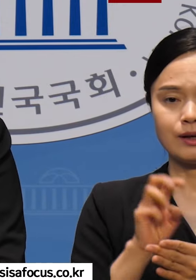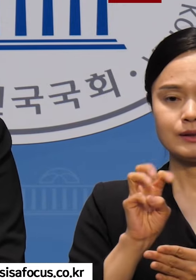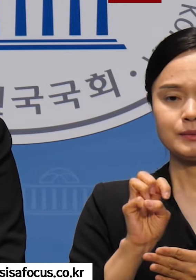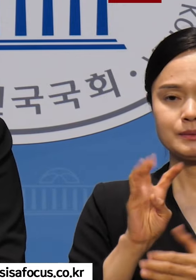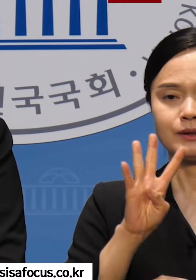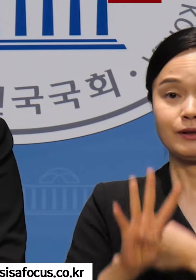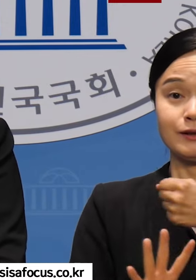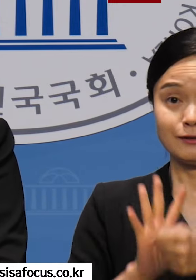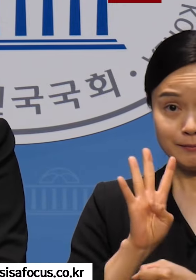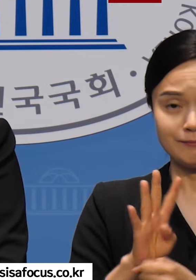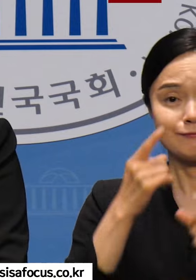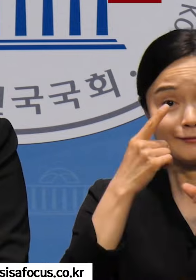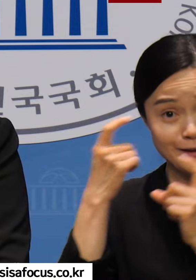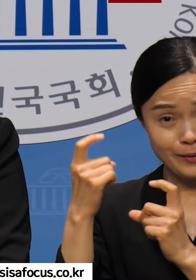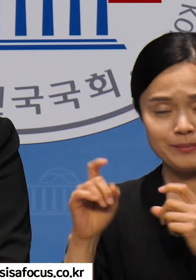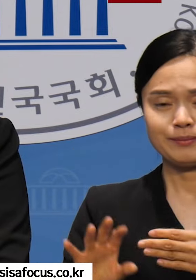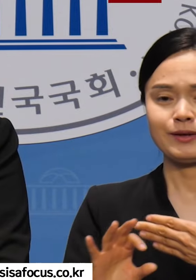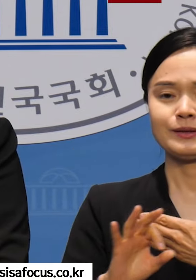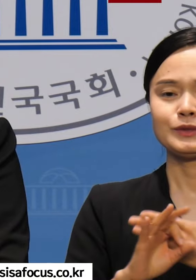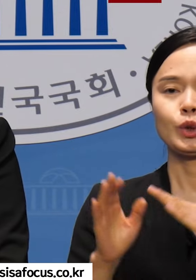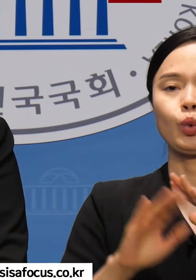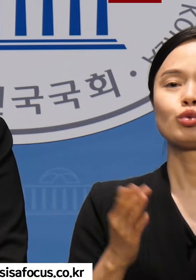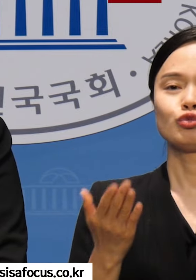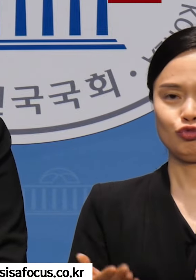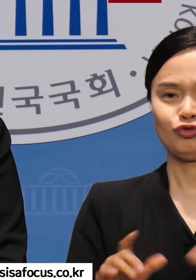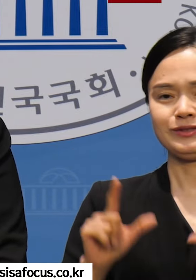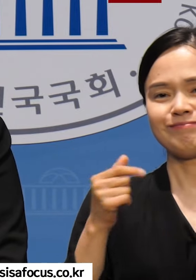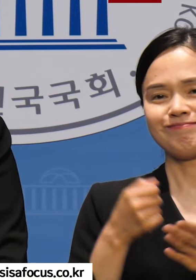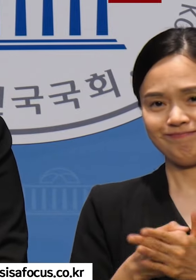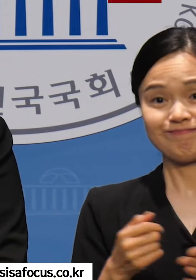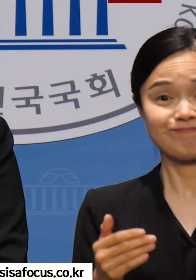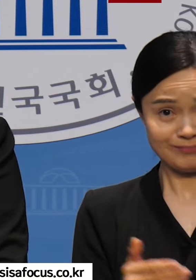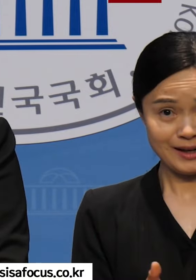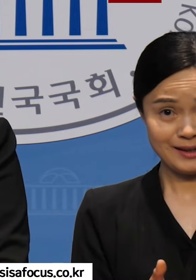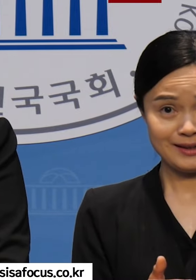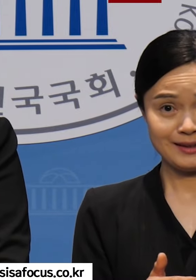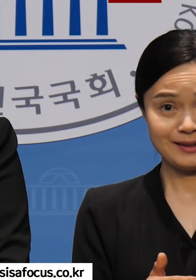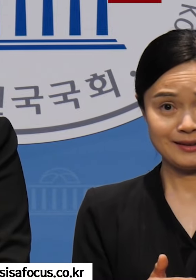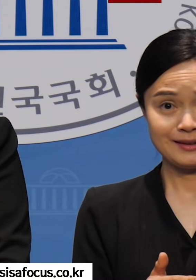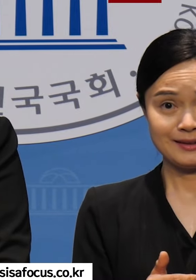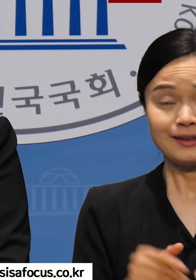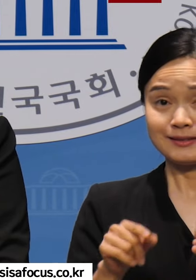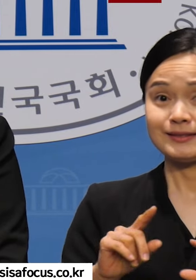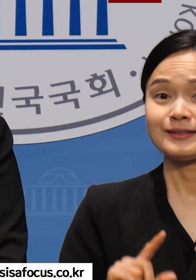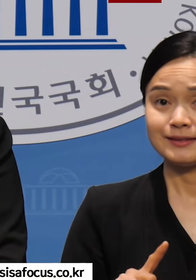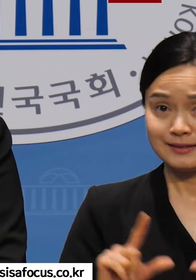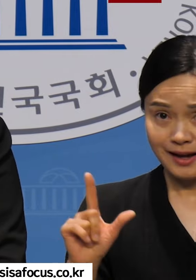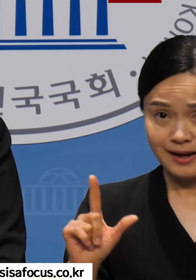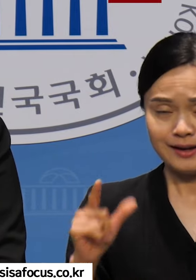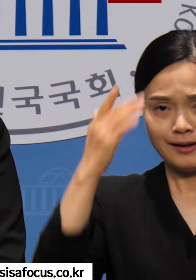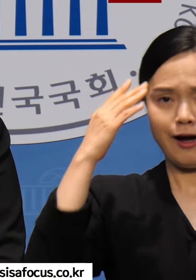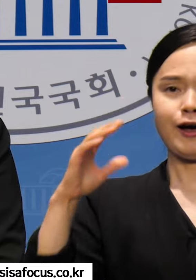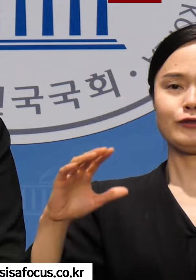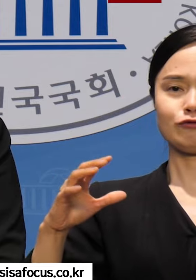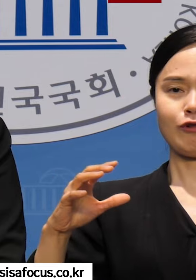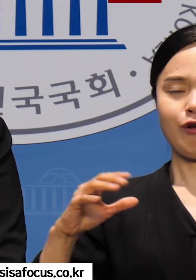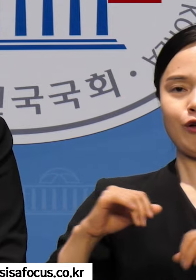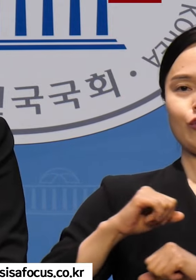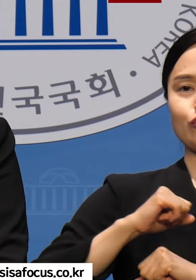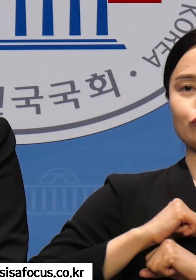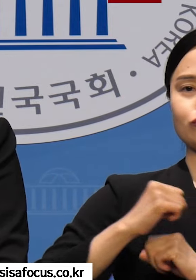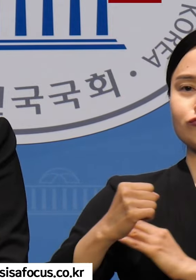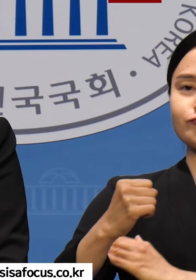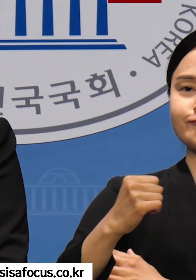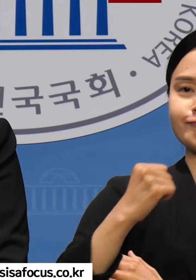행사를 마련했습니다. 단연 이날의 백미는 대한민국 국군의 위용과 핵심 자산을 대내외에 펼쳐